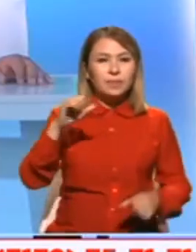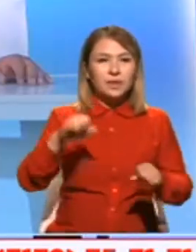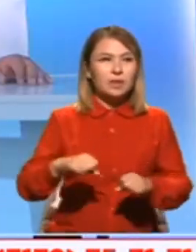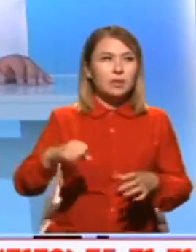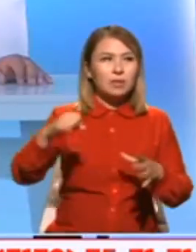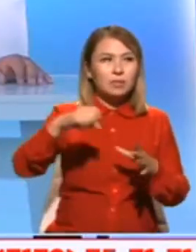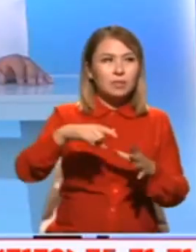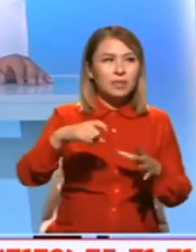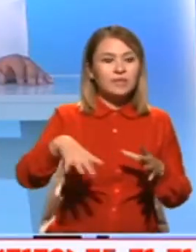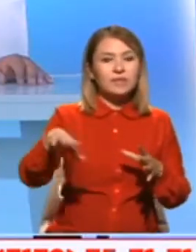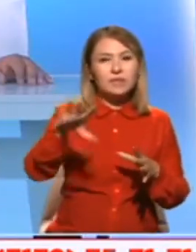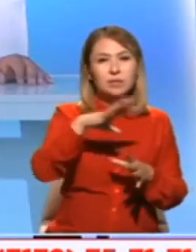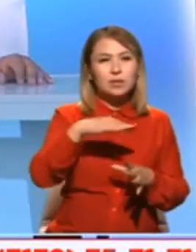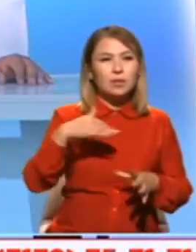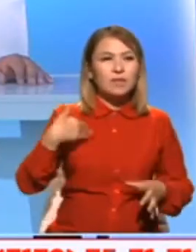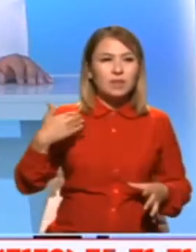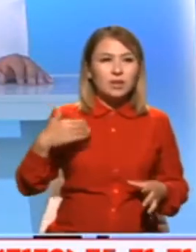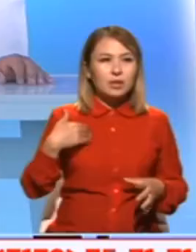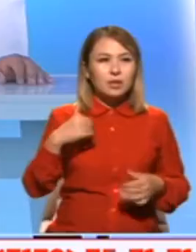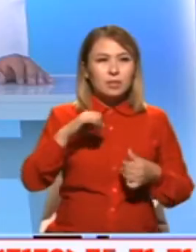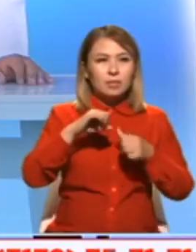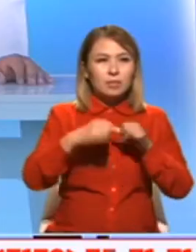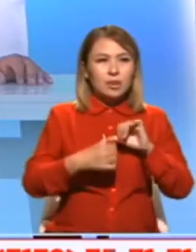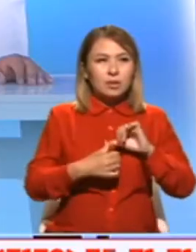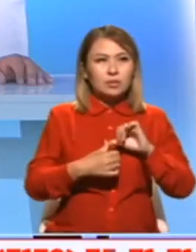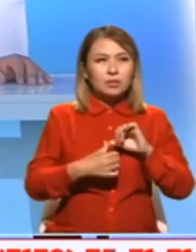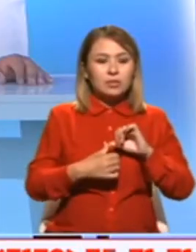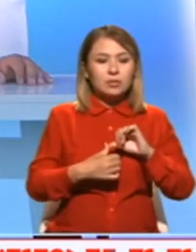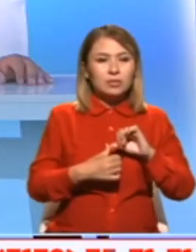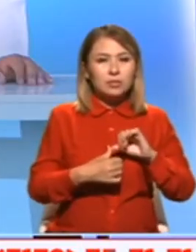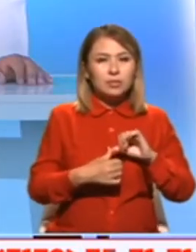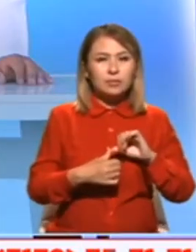ағатын нелер. Сол суды үнемі пайдаланған